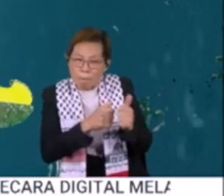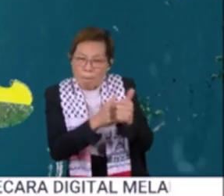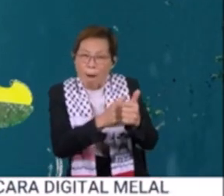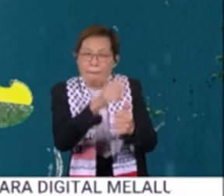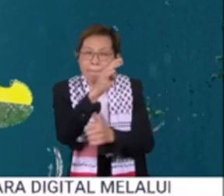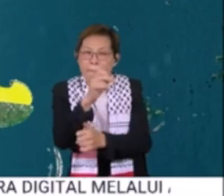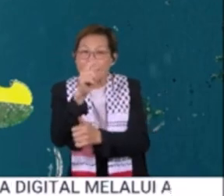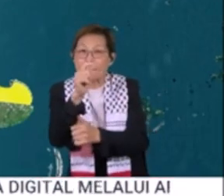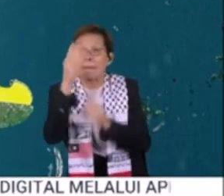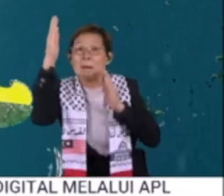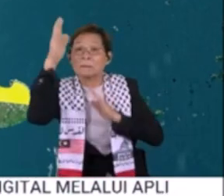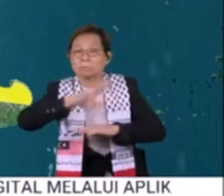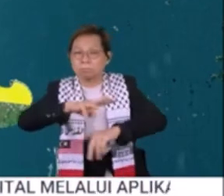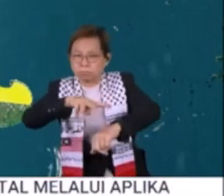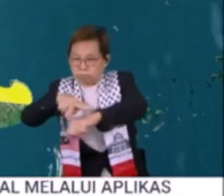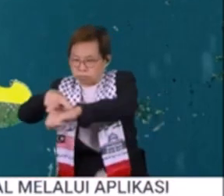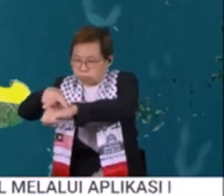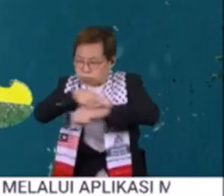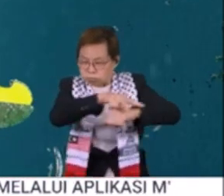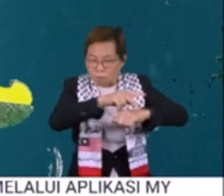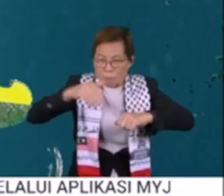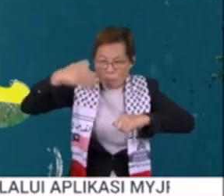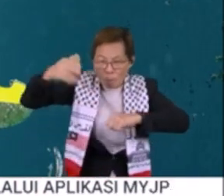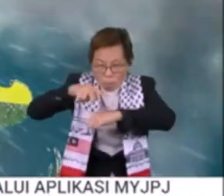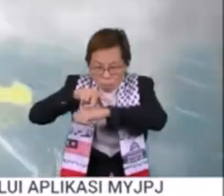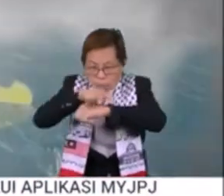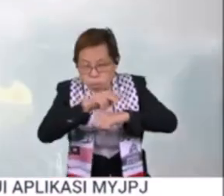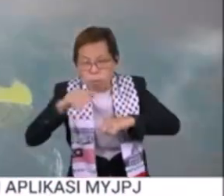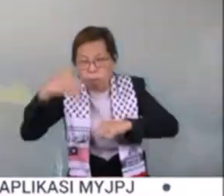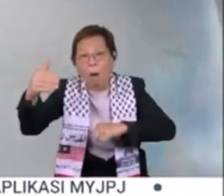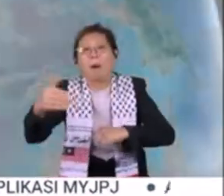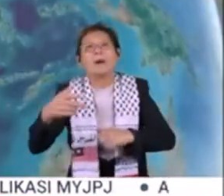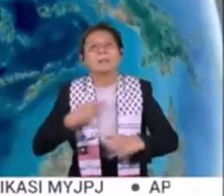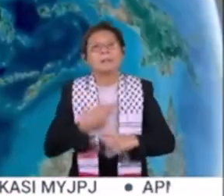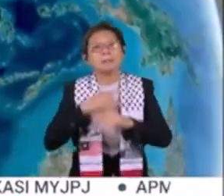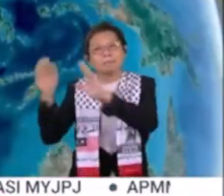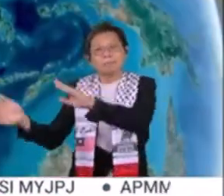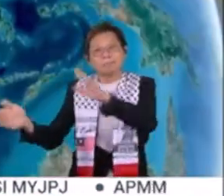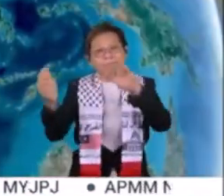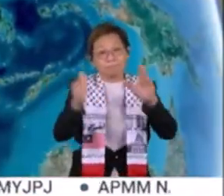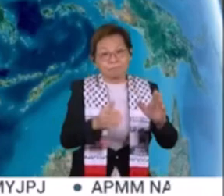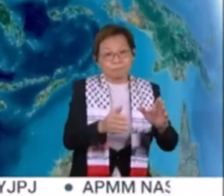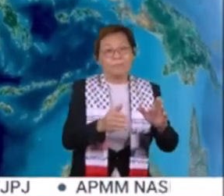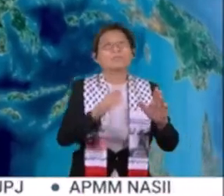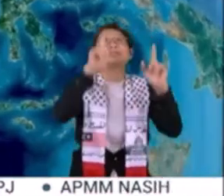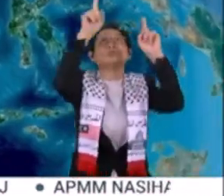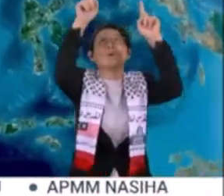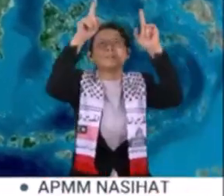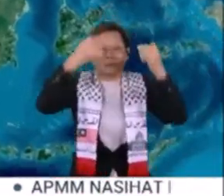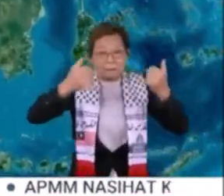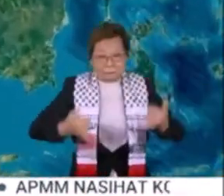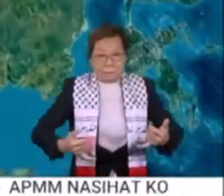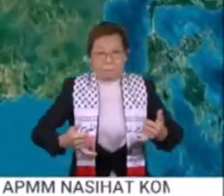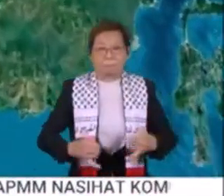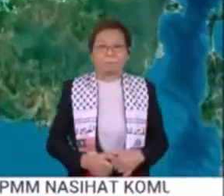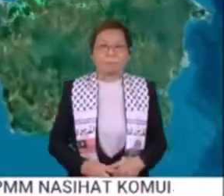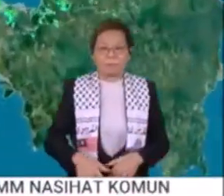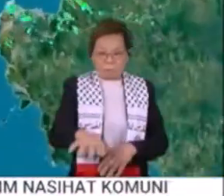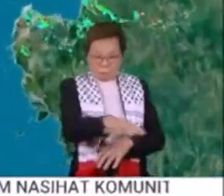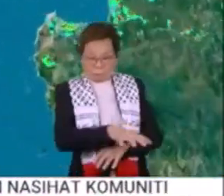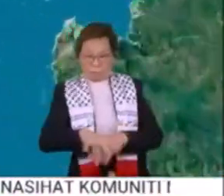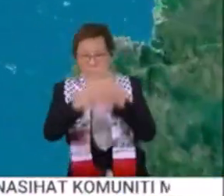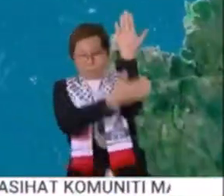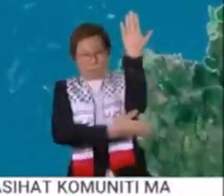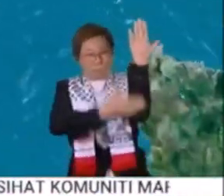akan sentiasa memantau perkembangan ini dari semasa ke semasa. Seterusnya pula, kita beralih kepada tinjauan keadaan cuaca semasa. Di